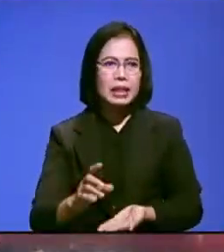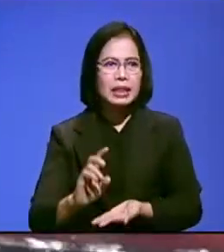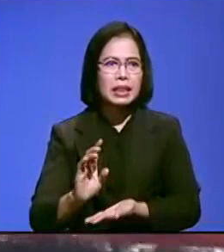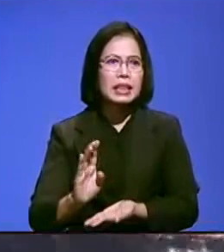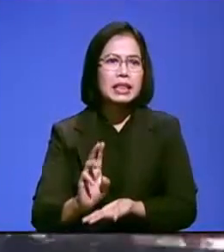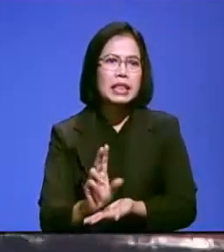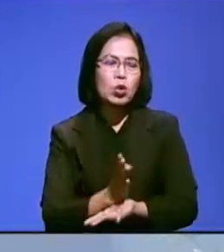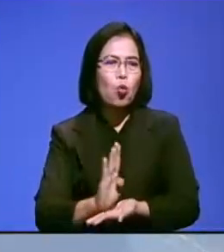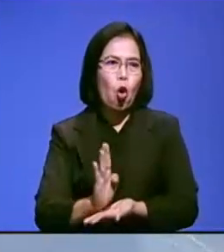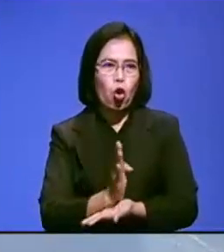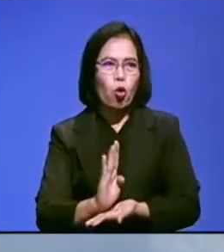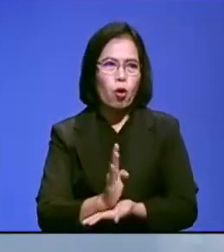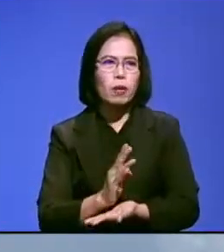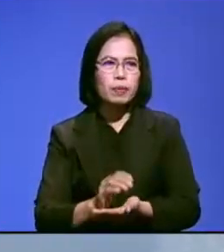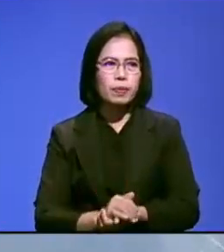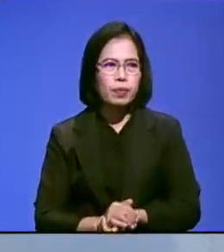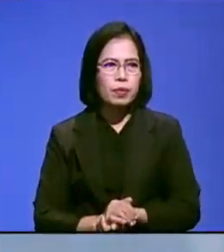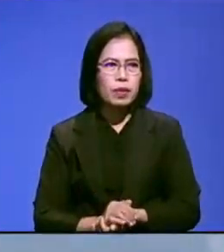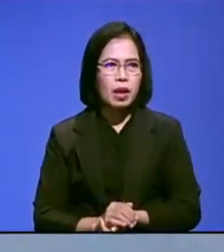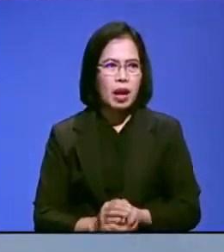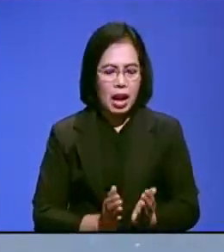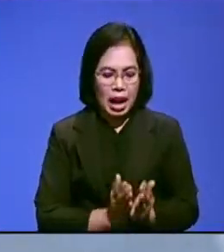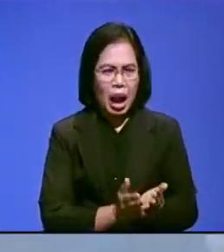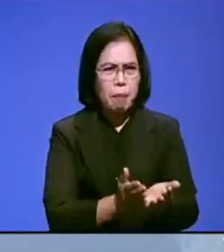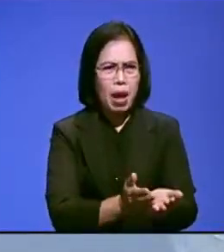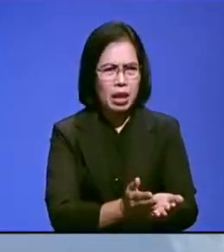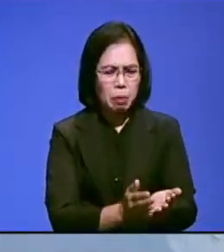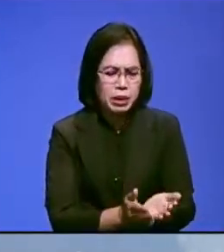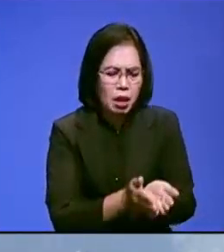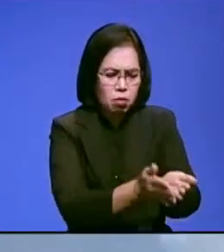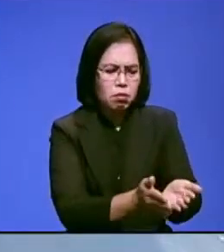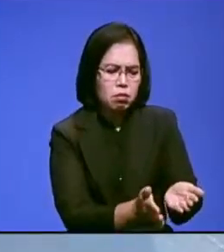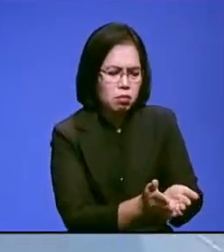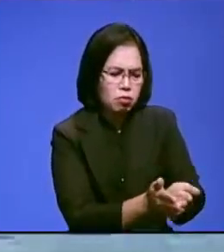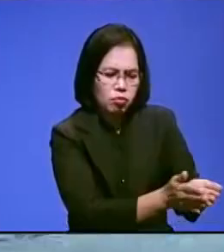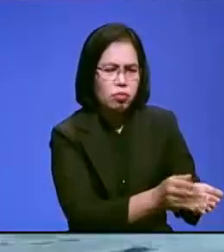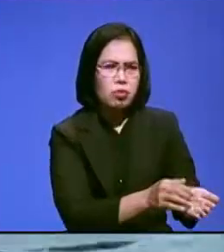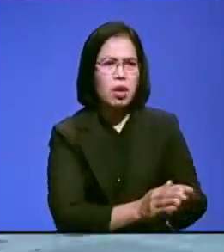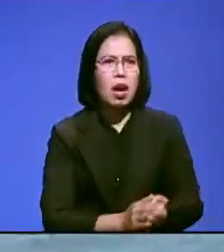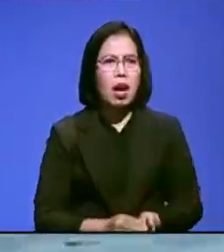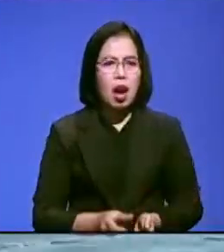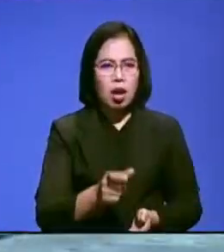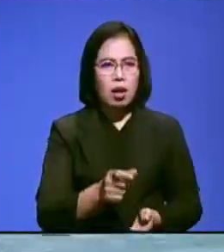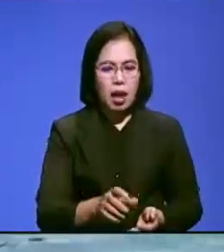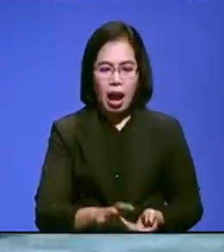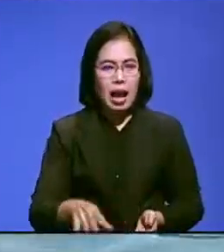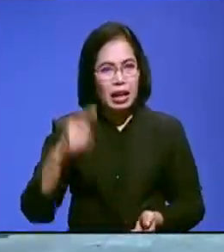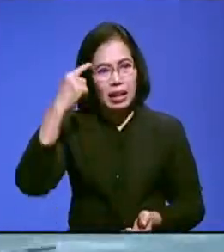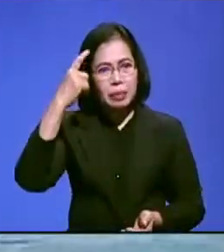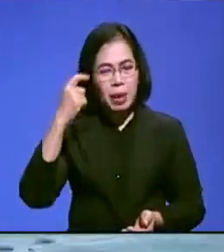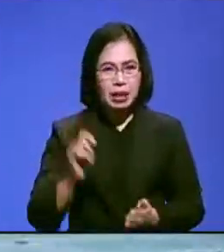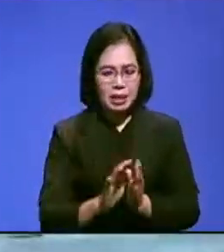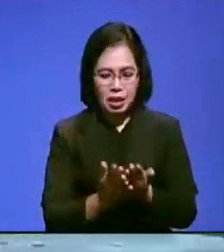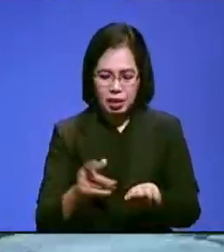Tidak adanya dermaga membuat kapal kayu tidak bisa bersandar. Akibatnya, para santri ini harus bergelantungan dan menaiki